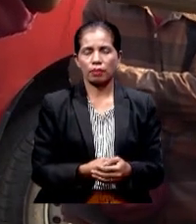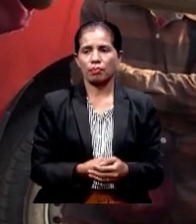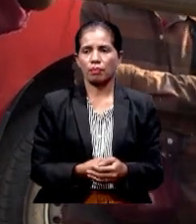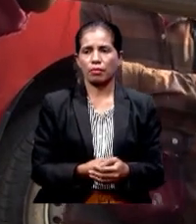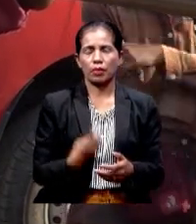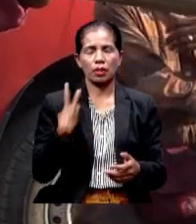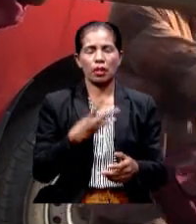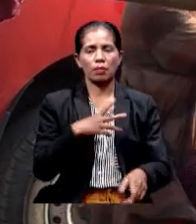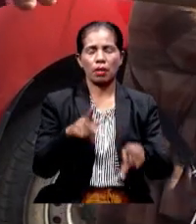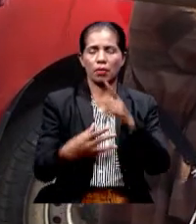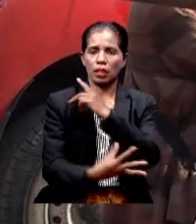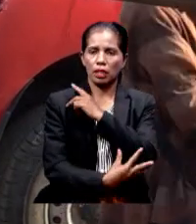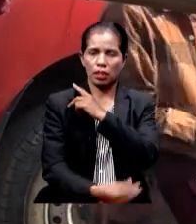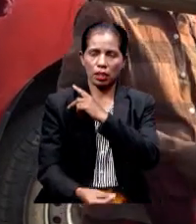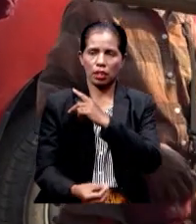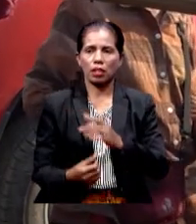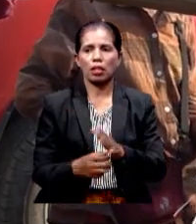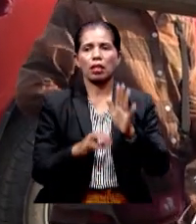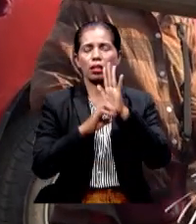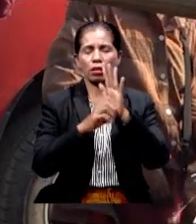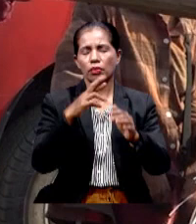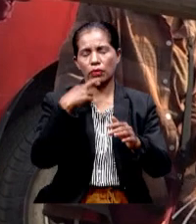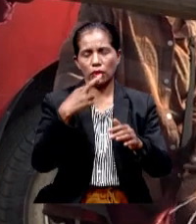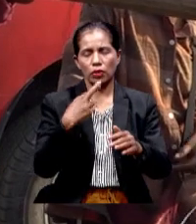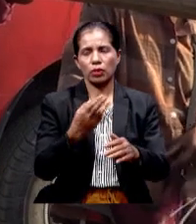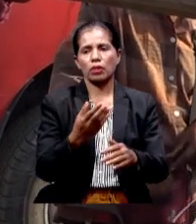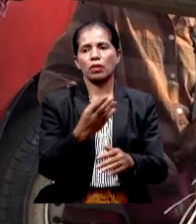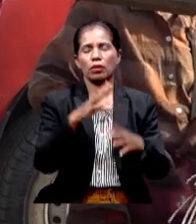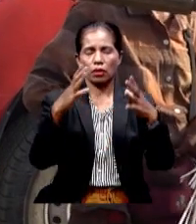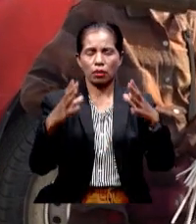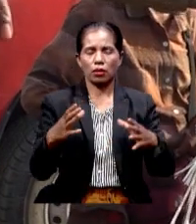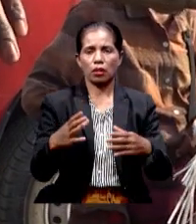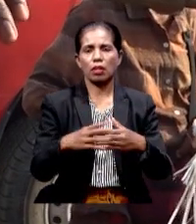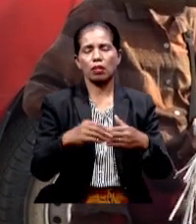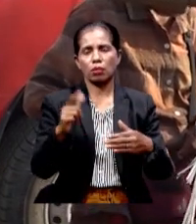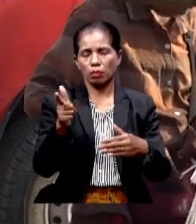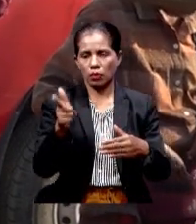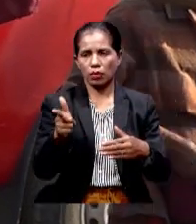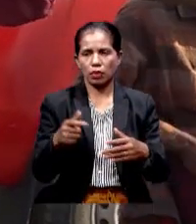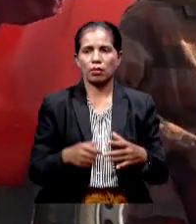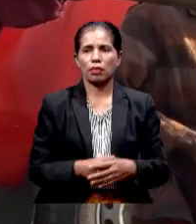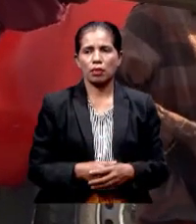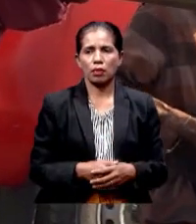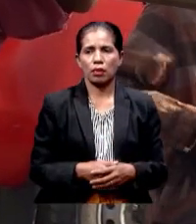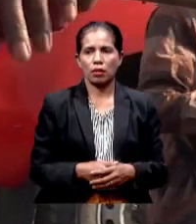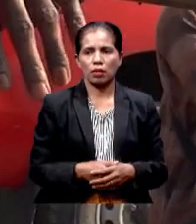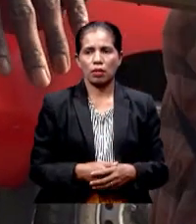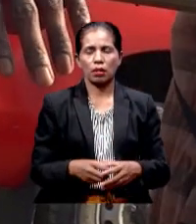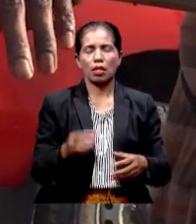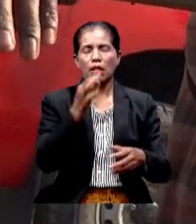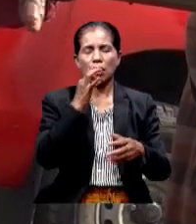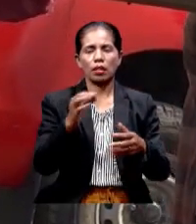Emak pilih lah. Contohnya macam pos karonda maka ni kalau macam $20, ni hampir latar semana hutu